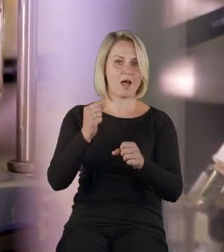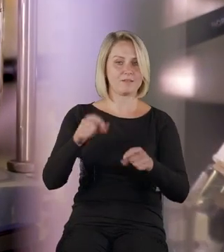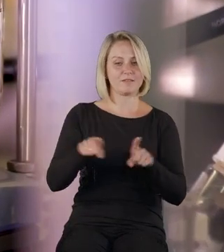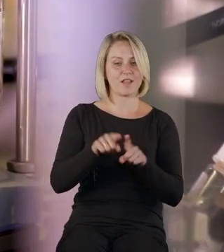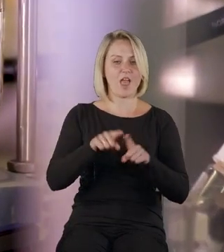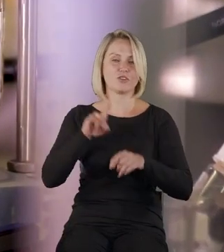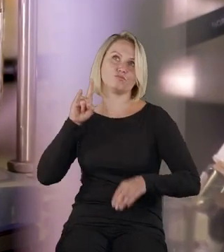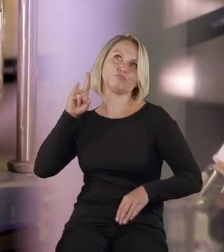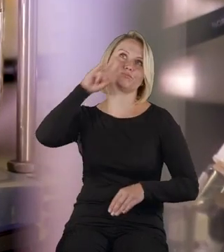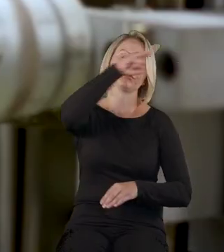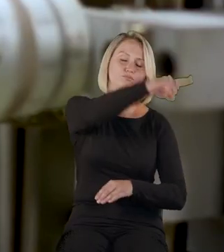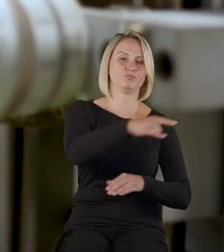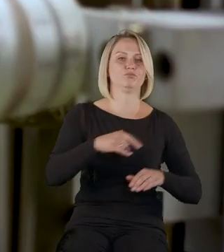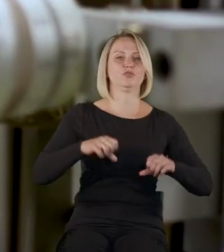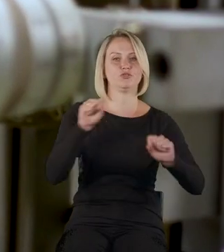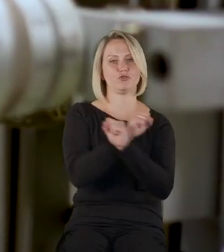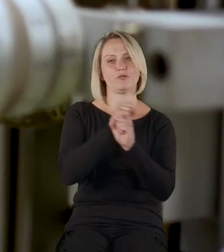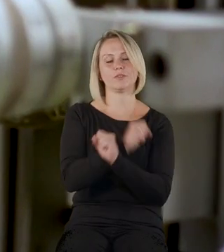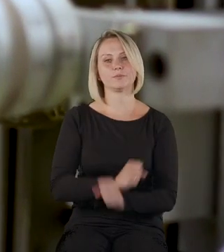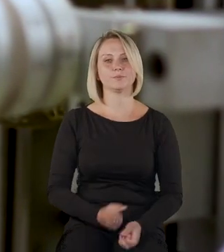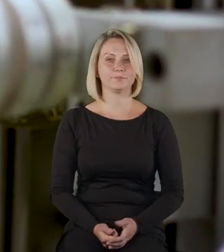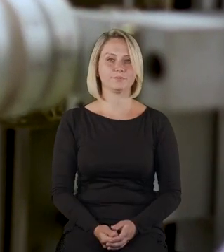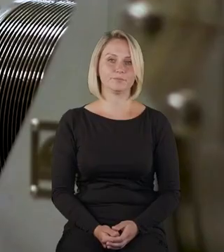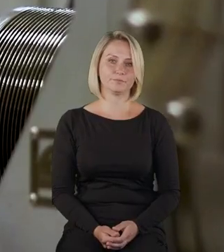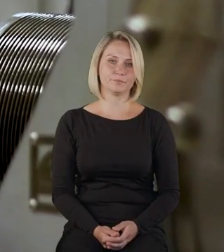silników odrzutowych.